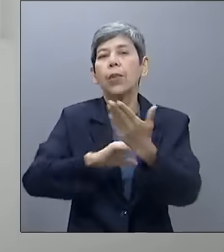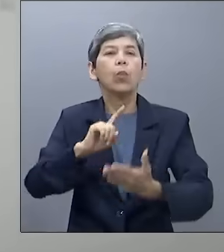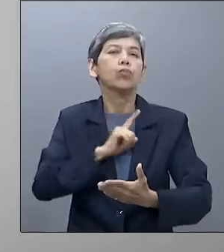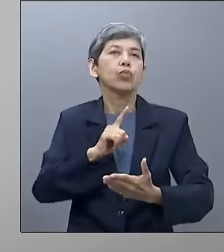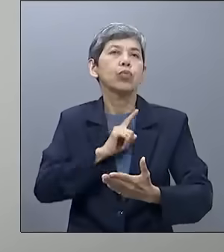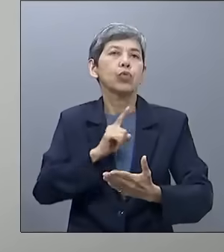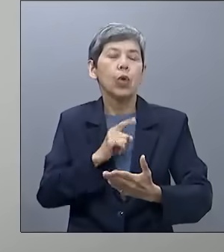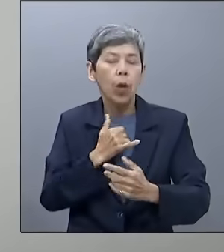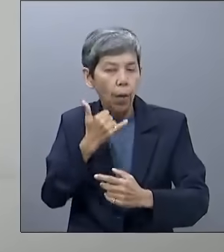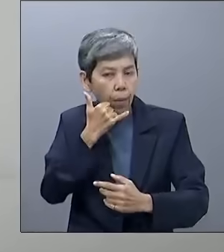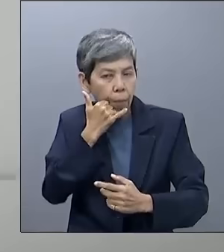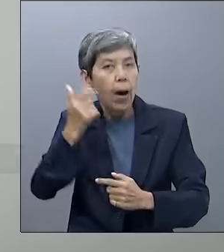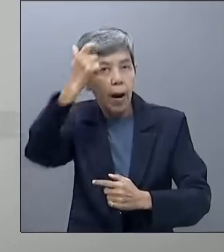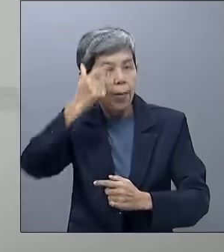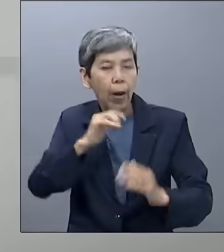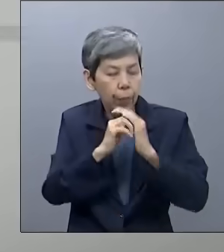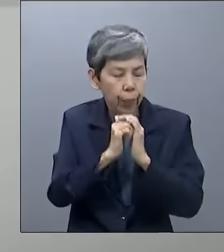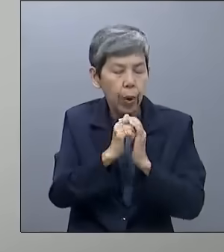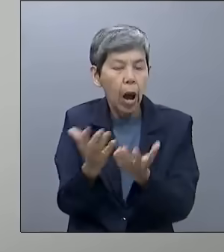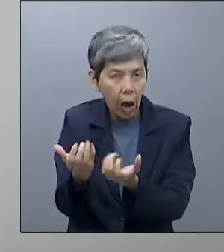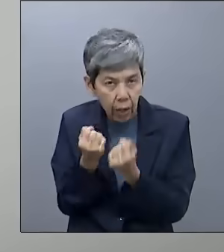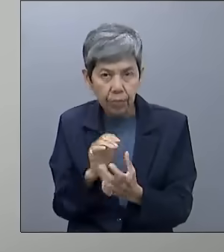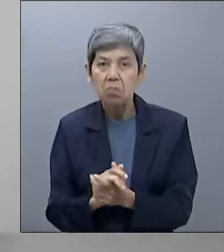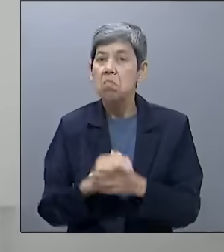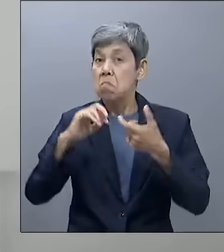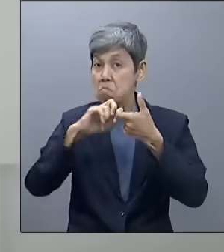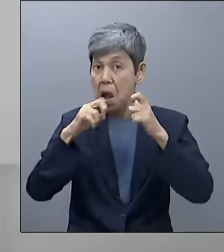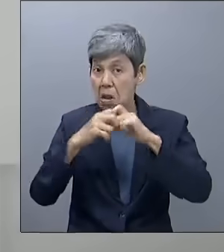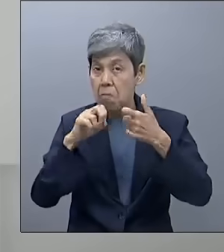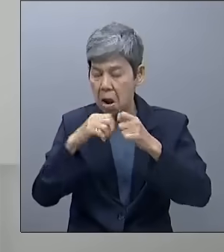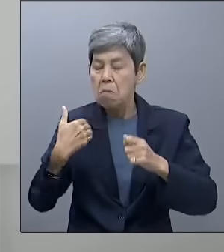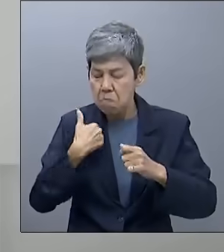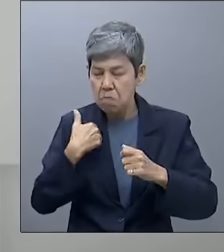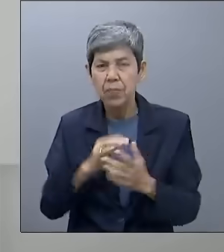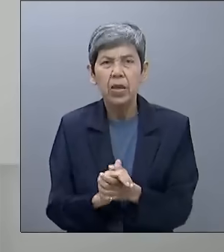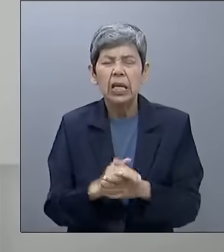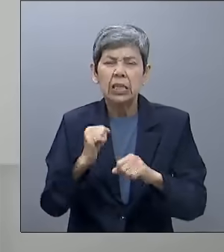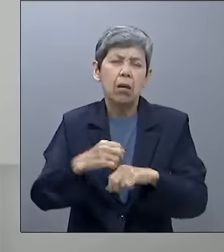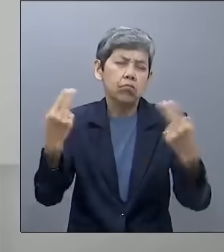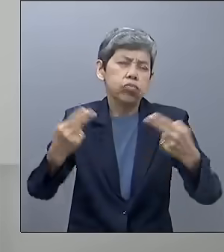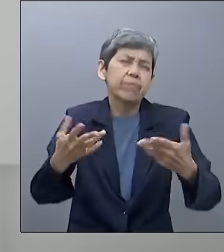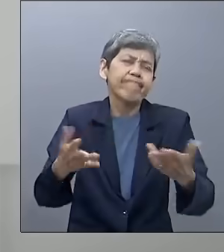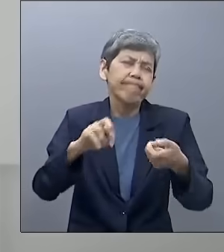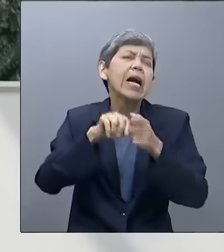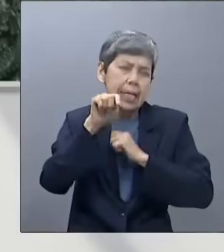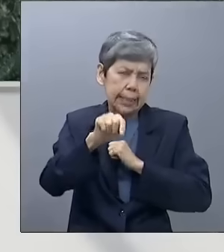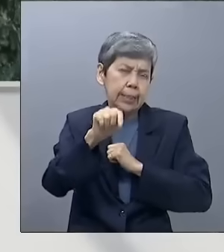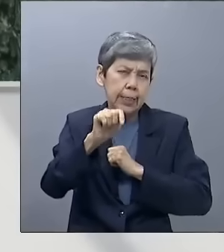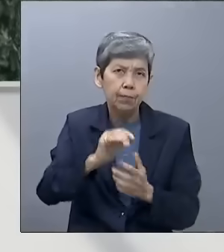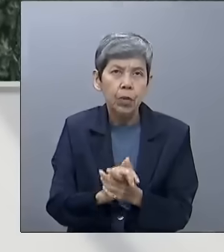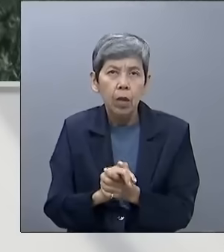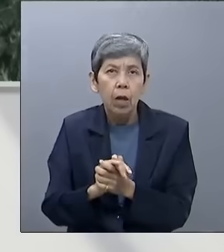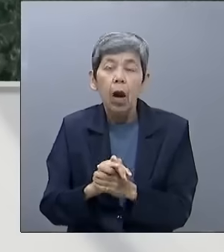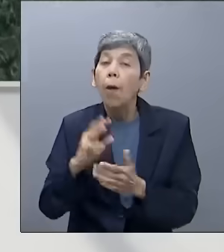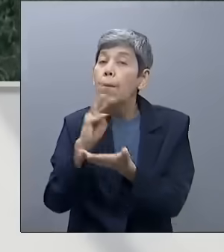ประสานงานกับเมียนมาร์และจีนเอาไว้นะคะแต่โจทย์ใหญ่ของการเคลื่อนย้ายก็คือเรื่องของความปลอดภัยนั่นเองค่ะข้อมูลจาก